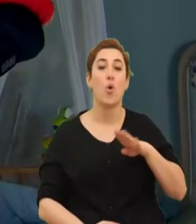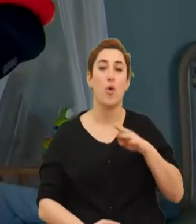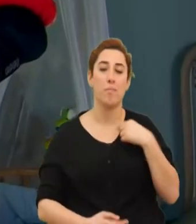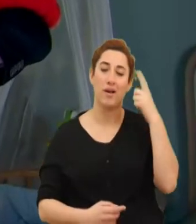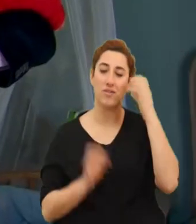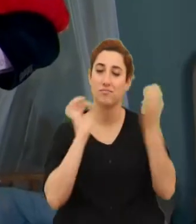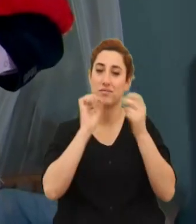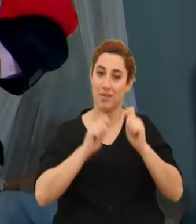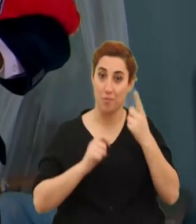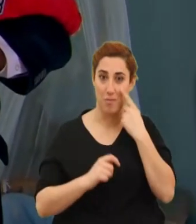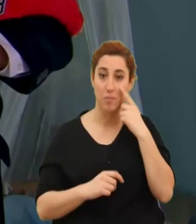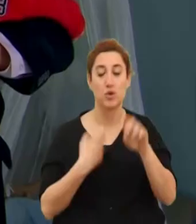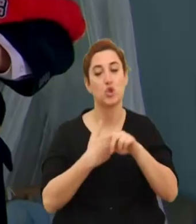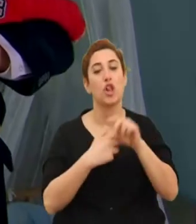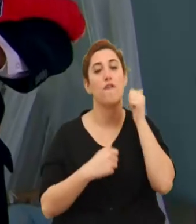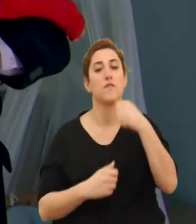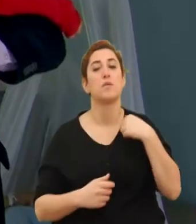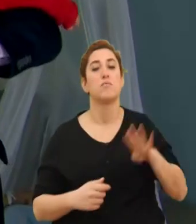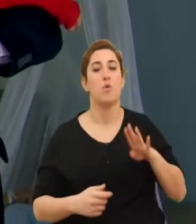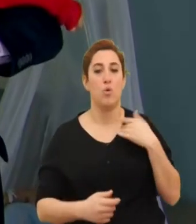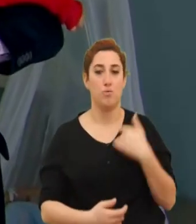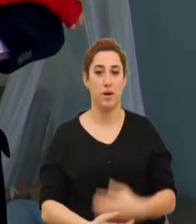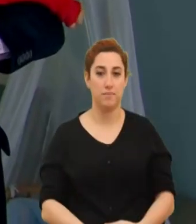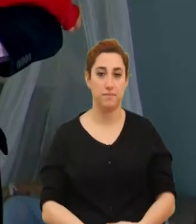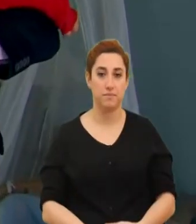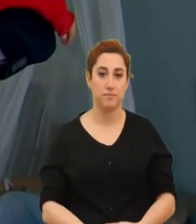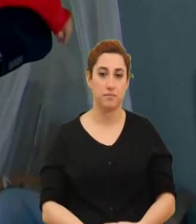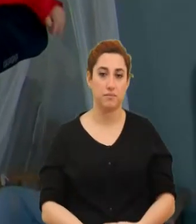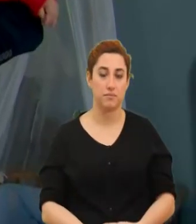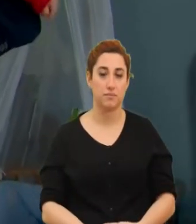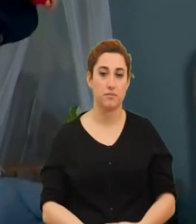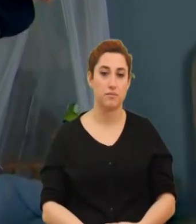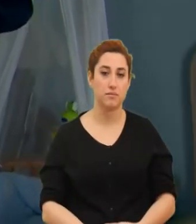oğlum? Empati kuruyor bak işte. Tabii. Aferin benim oğlum. Ay